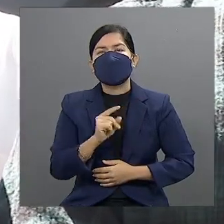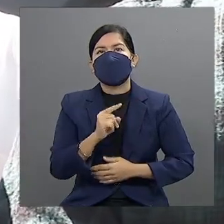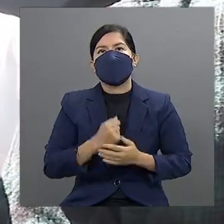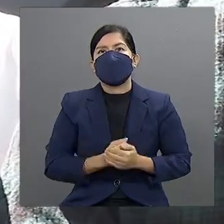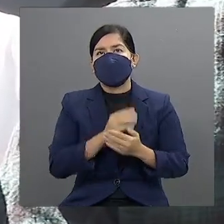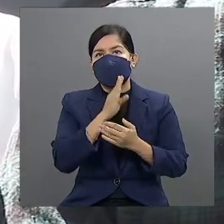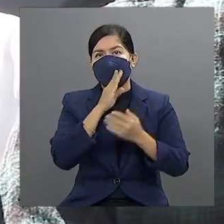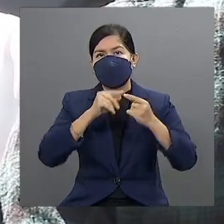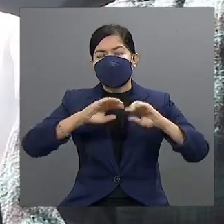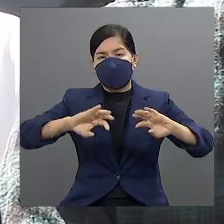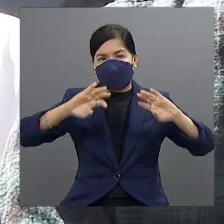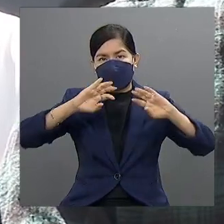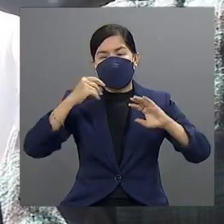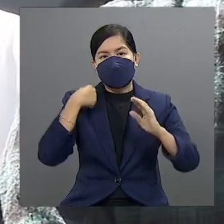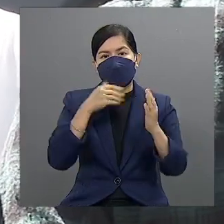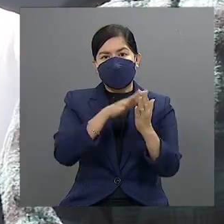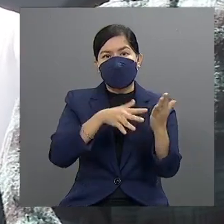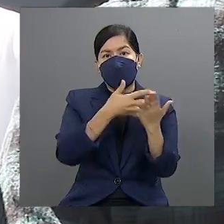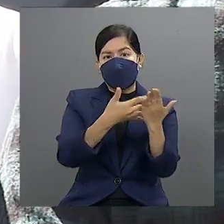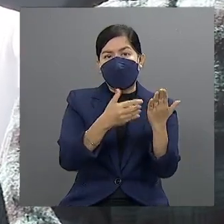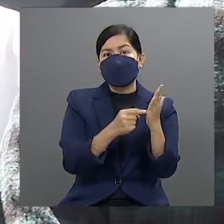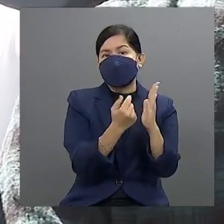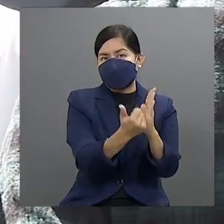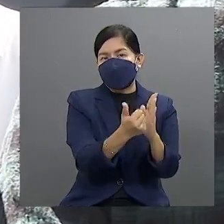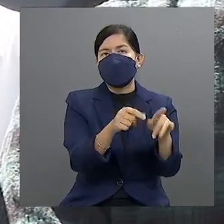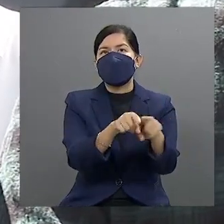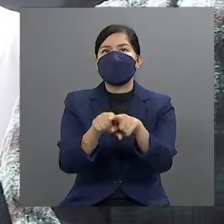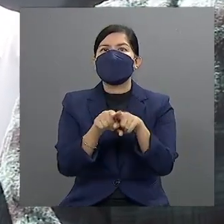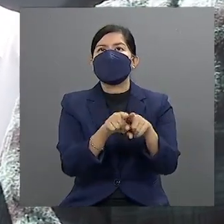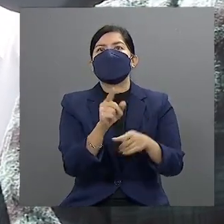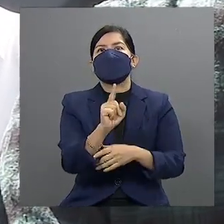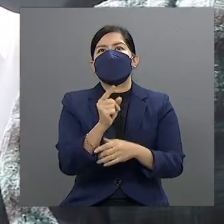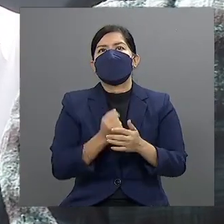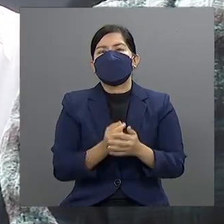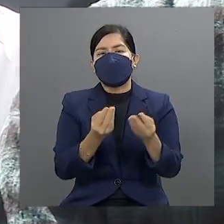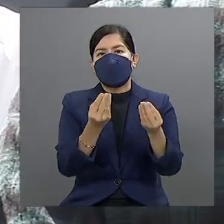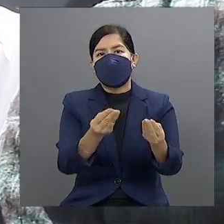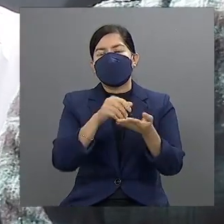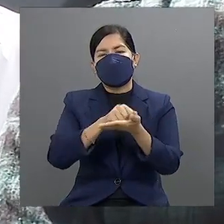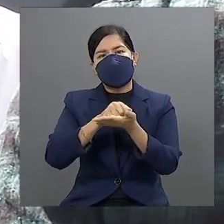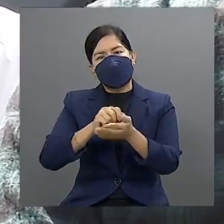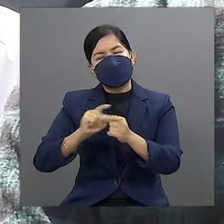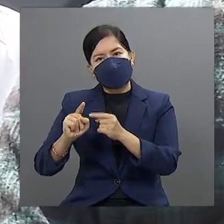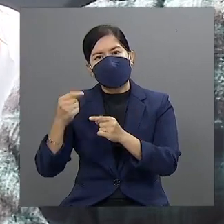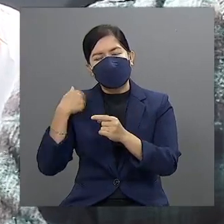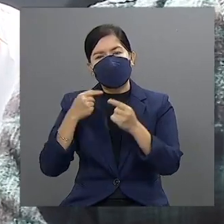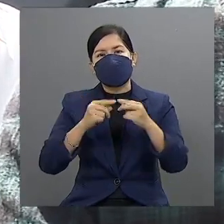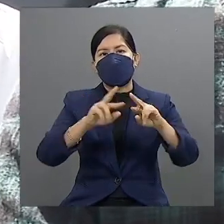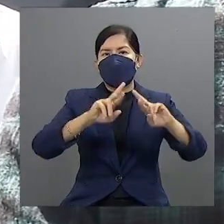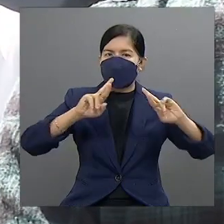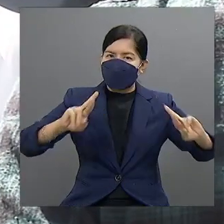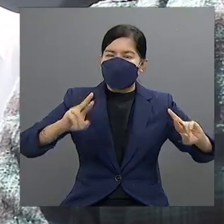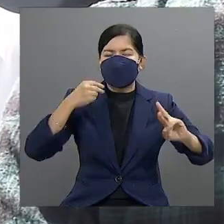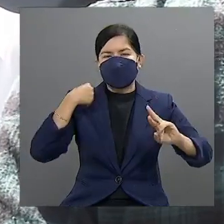มาตรการที่ดีเหมือนกับที่ให้กับงานบริการอย่างอื่นไม่ว่าจะเป็นร้านอาหารโรงแรมหรือก็ตามนะฮะผ